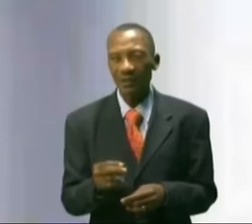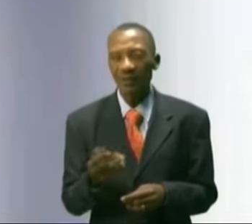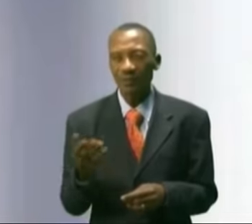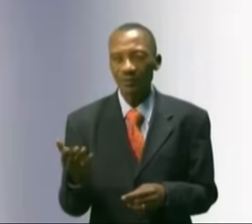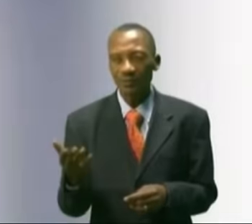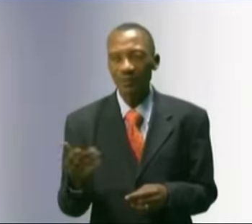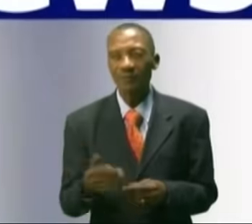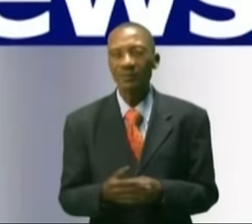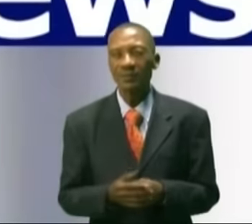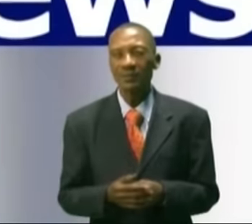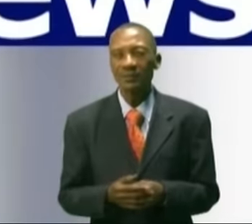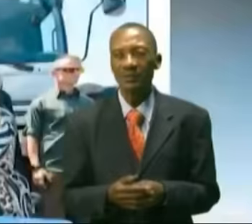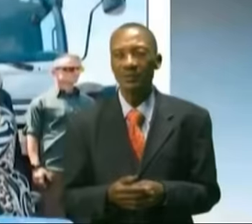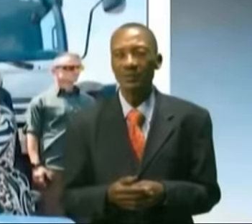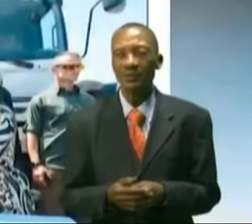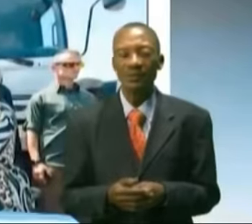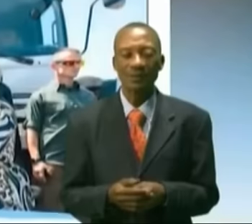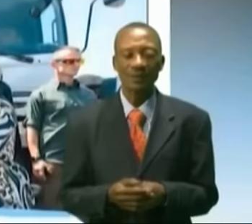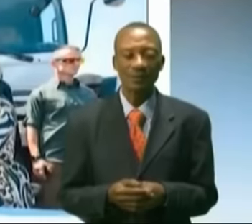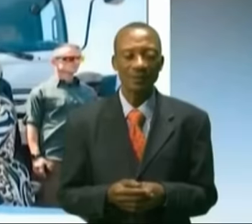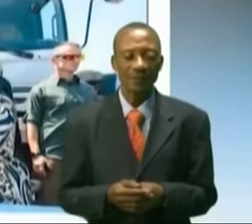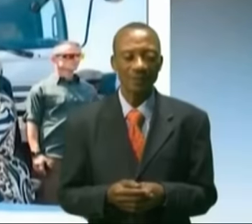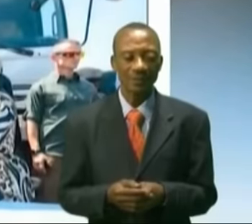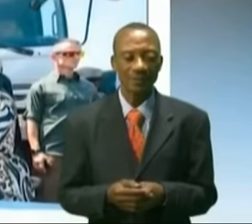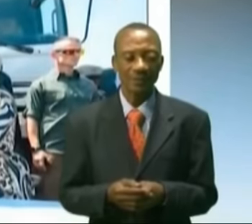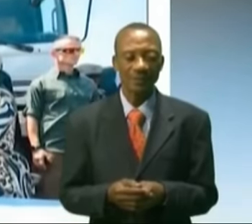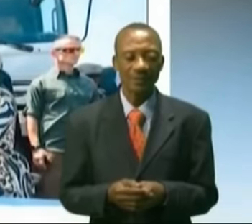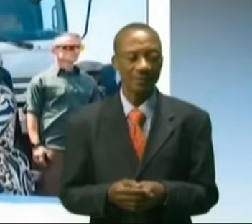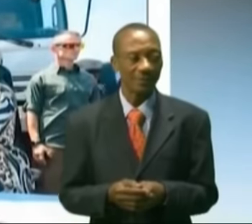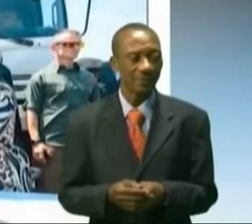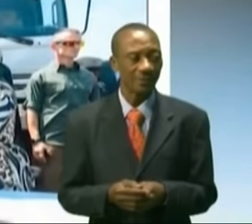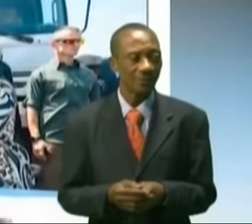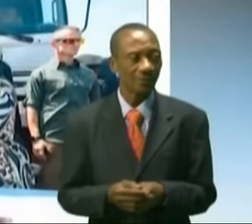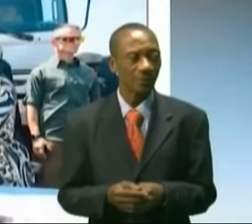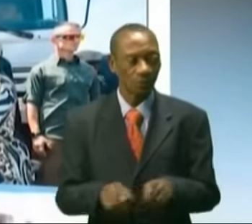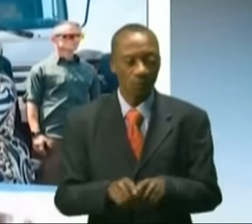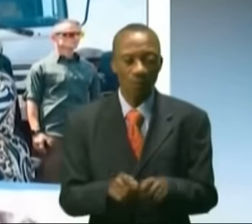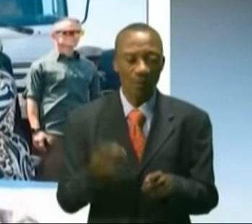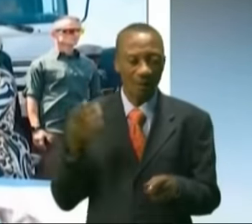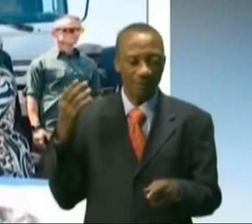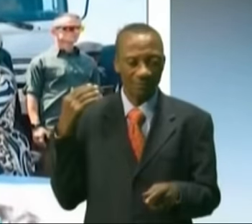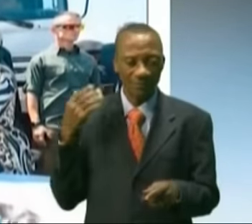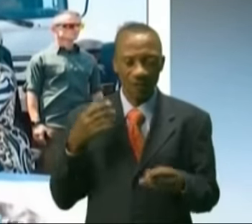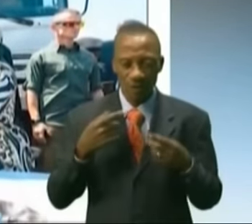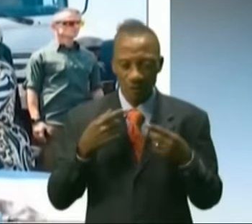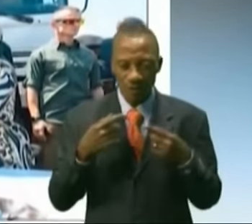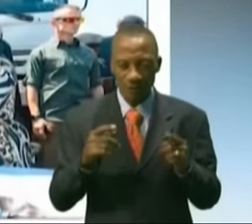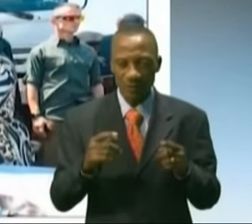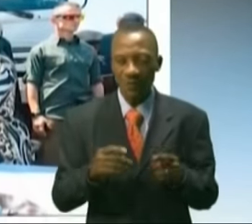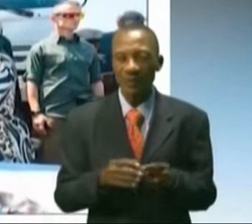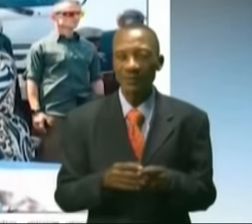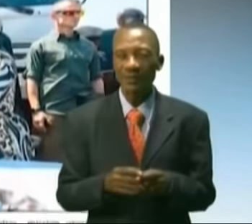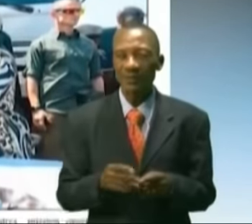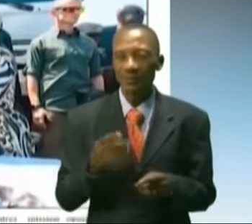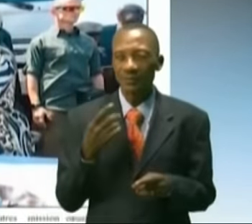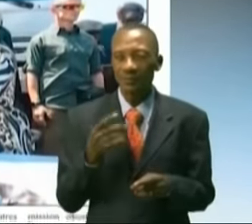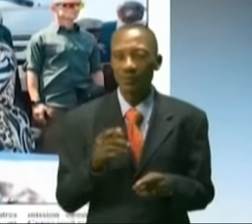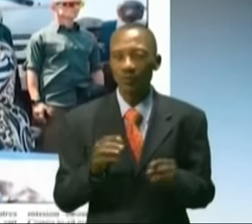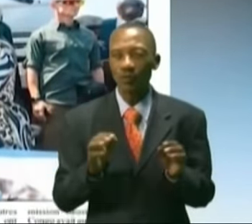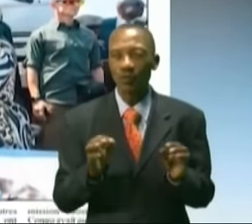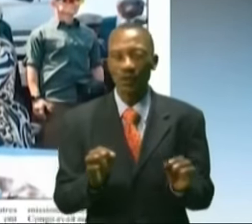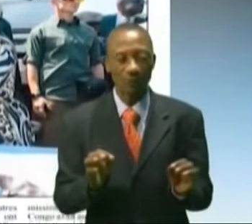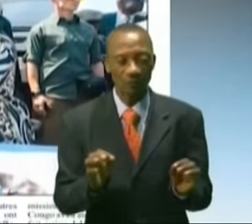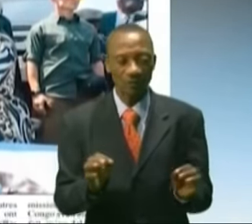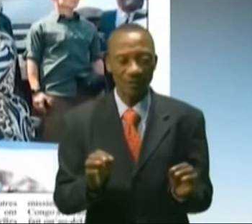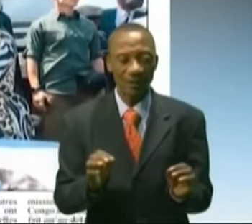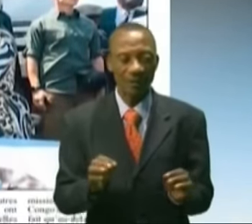Bukavu, note Africa News. Comme annoncé en février dernier par la chef de la mission onusienne en RDC, Bintou Keïta,